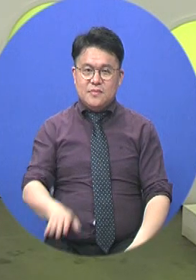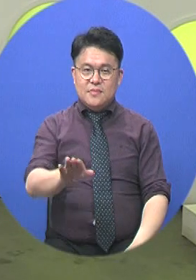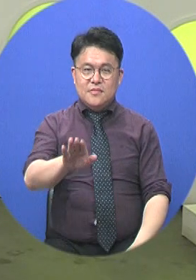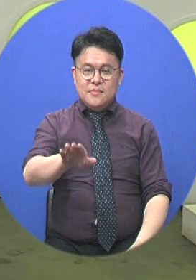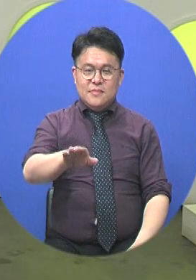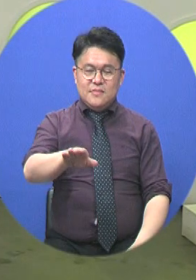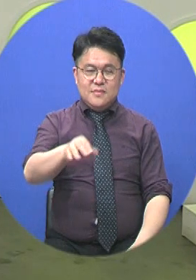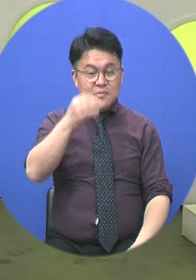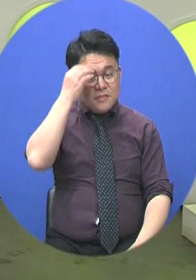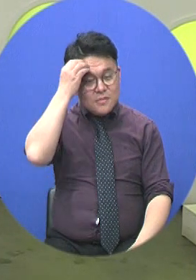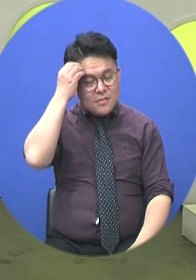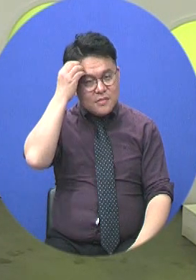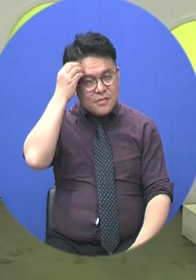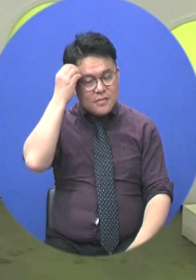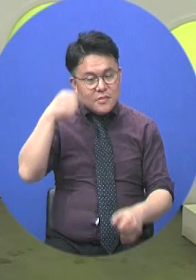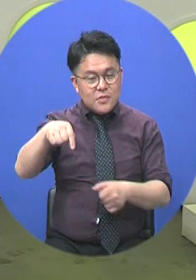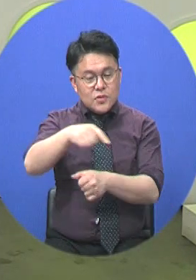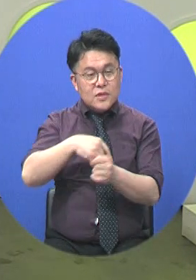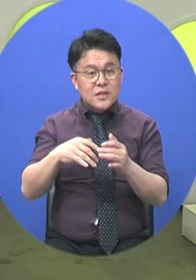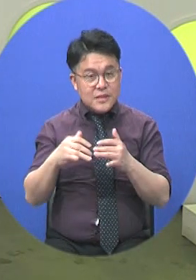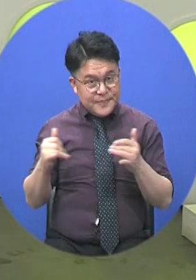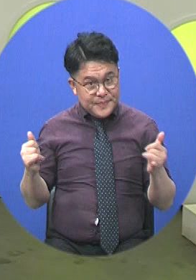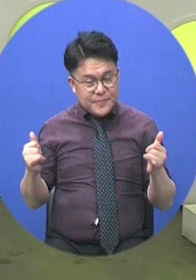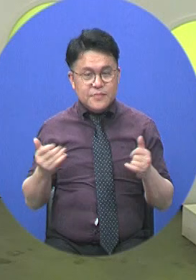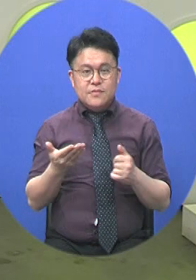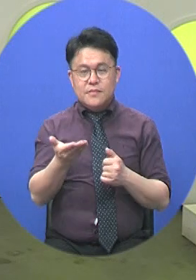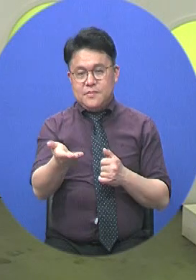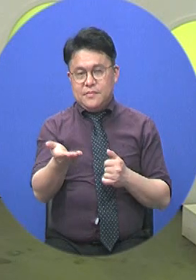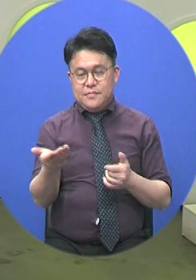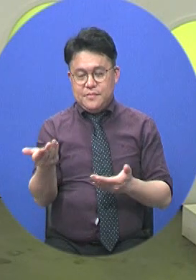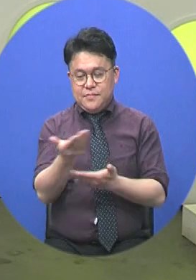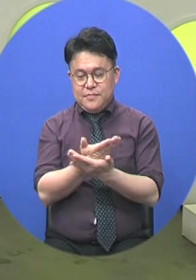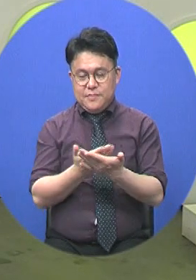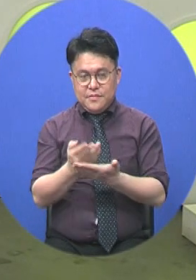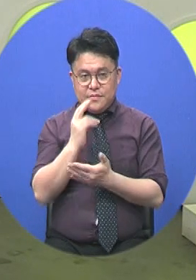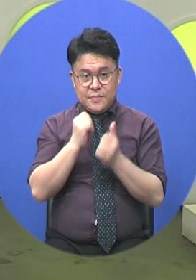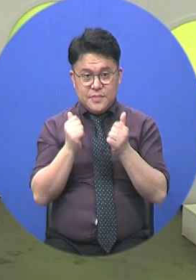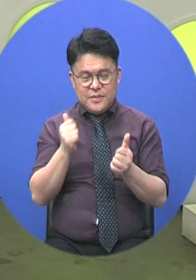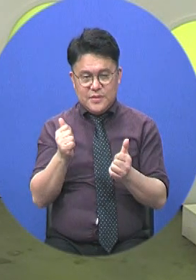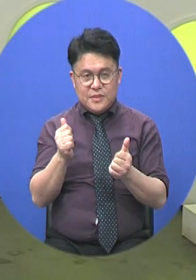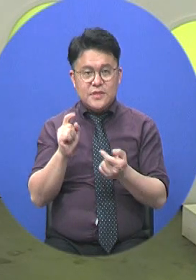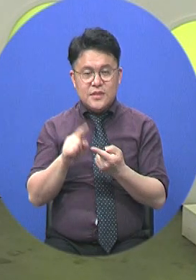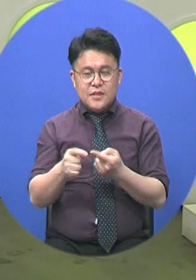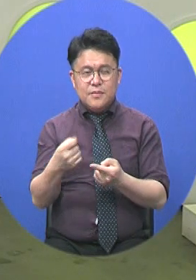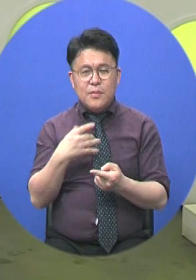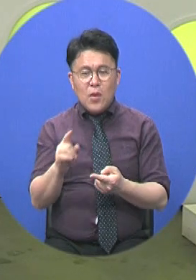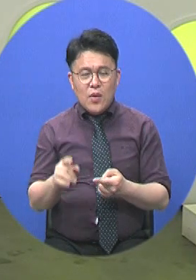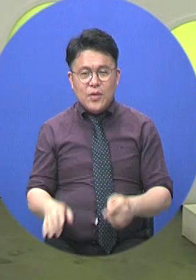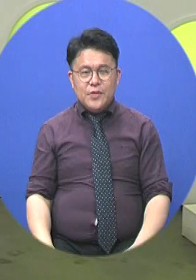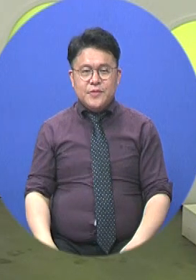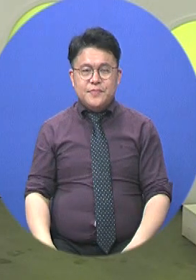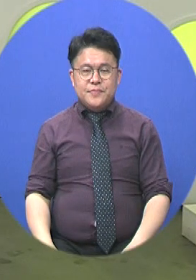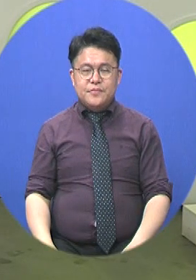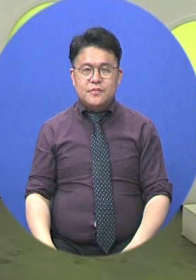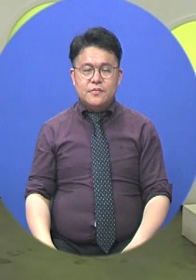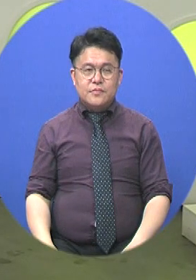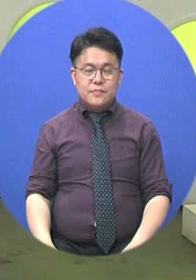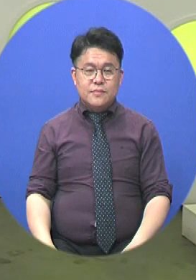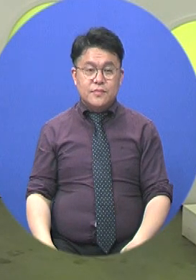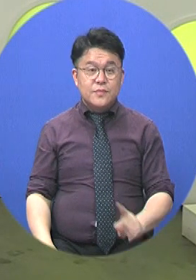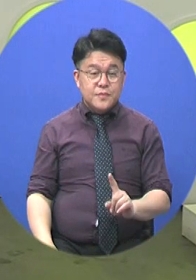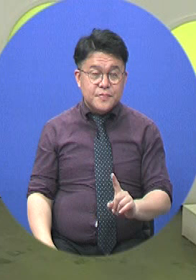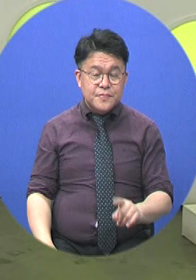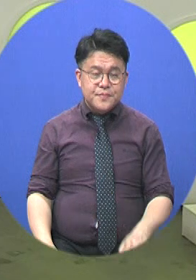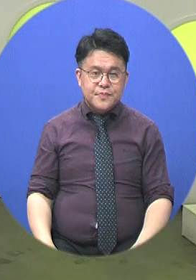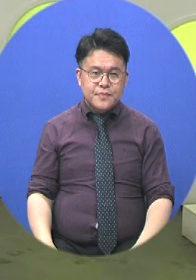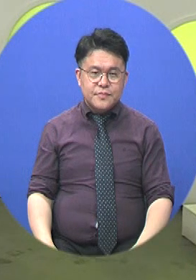안 되면 주변 분들께서 나눔 노래자랑 뭐라고 말씀을 해주시던가요?